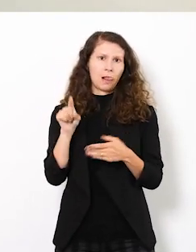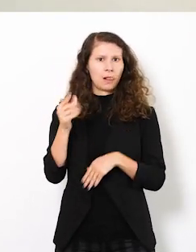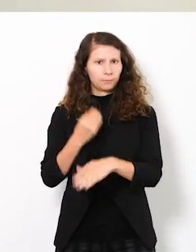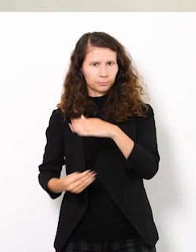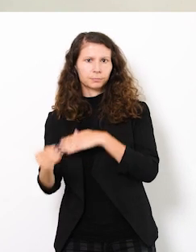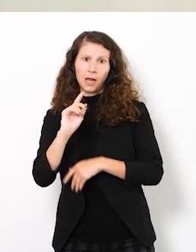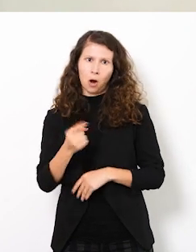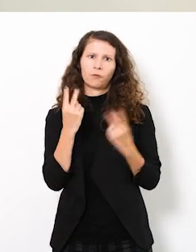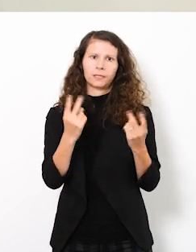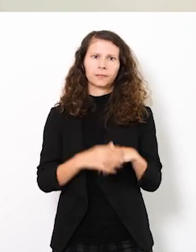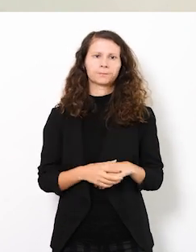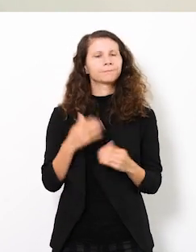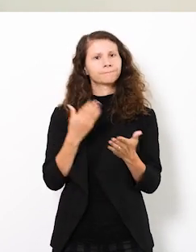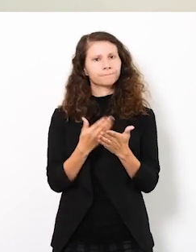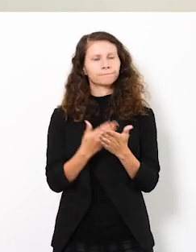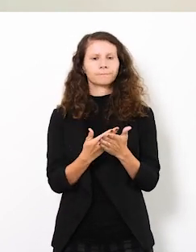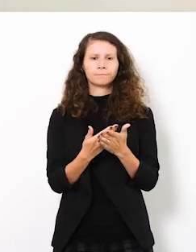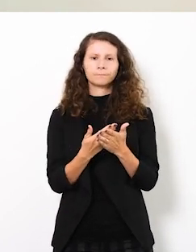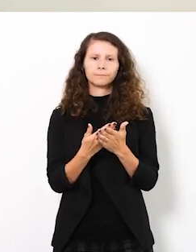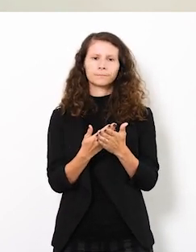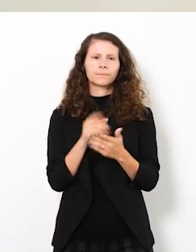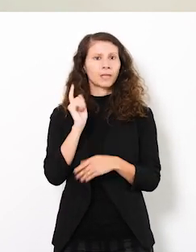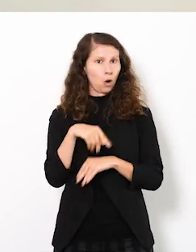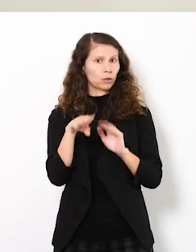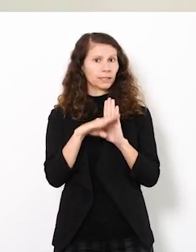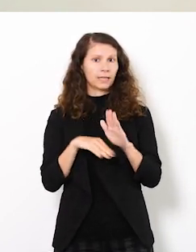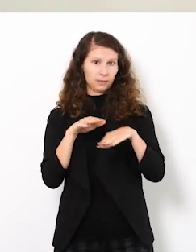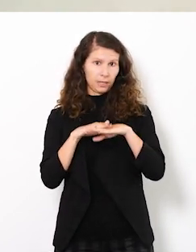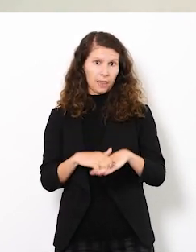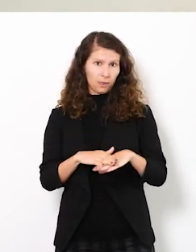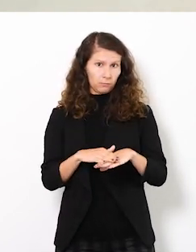wir vielmehr, übrigens auch in der gesetzlichen Rente,